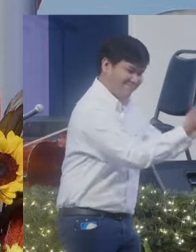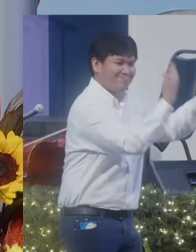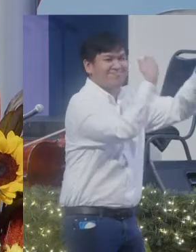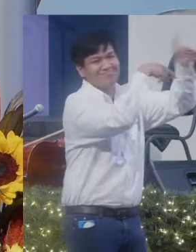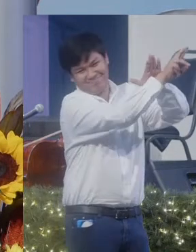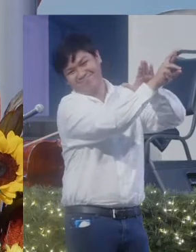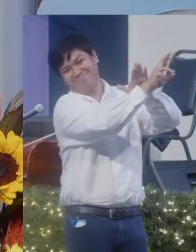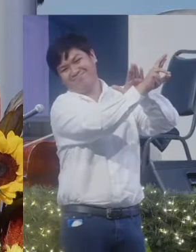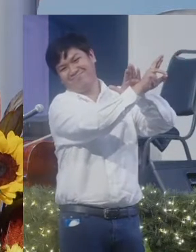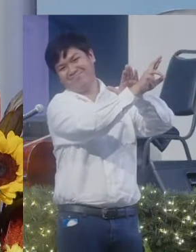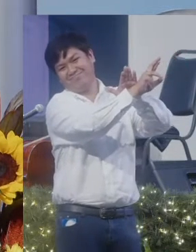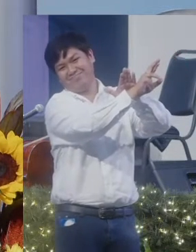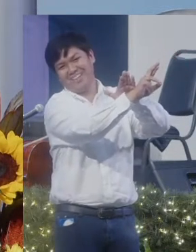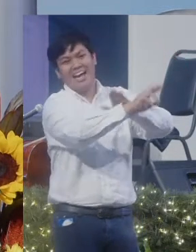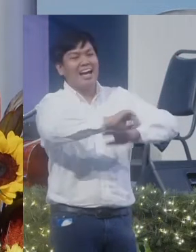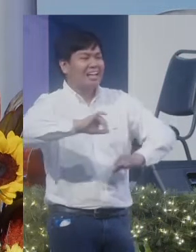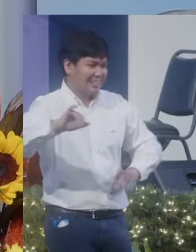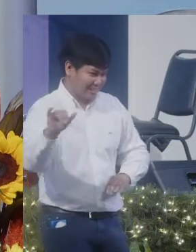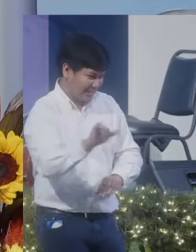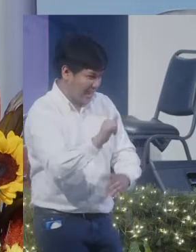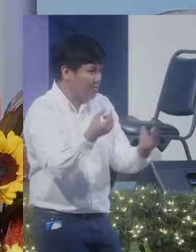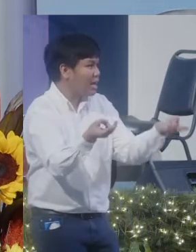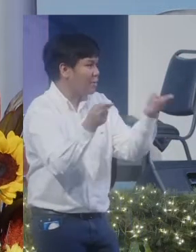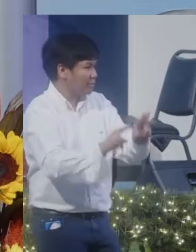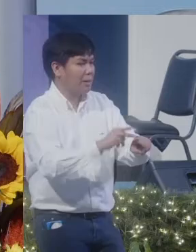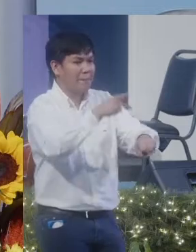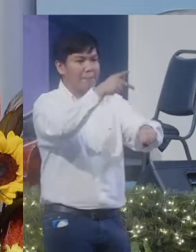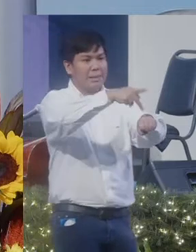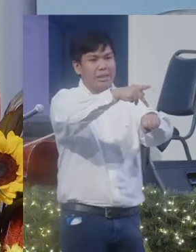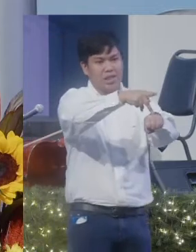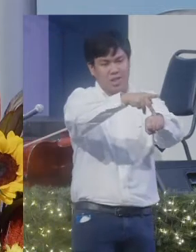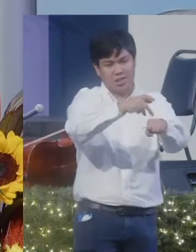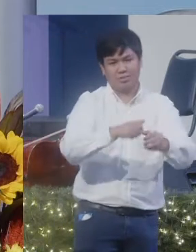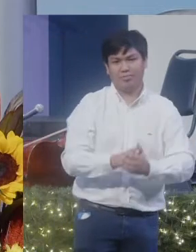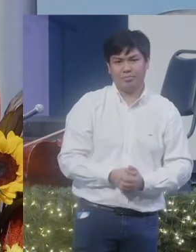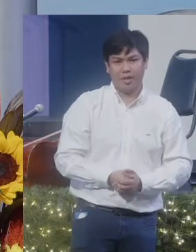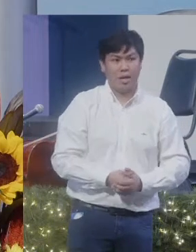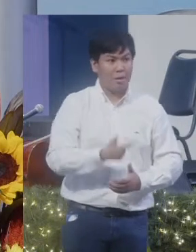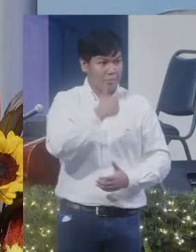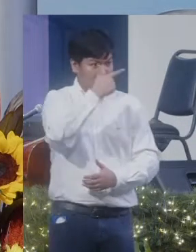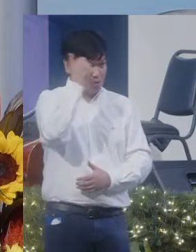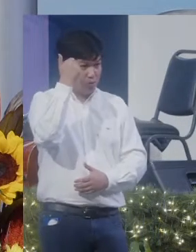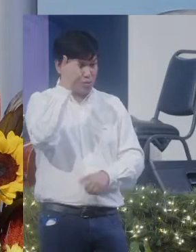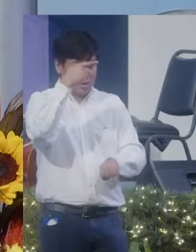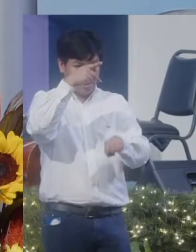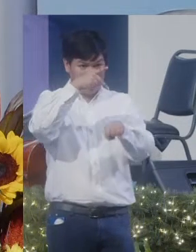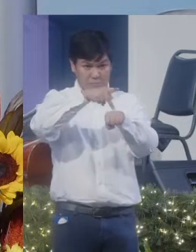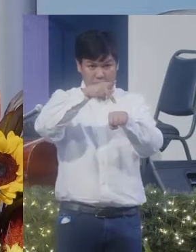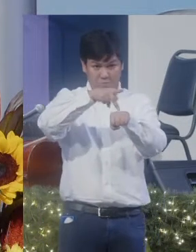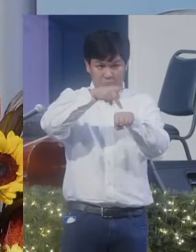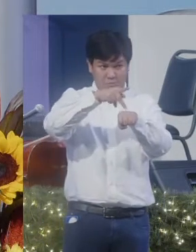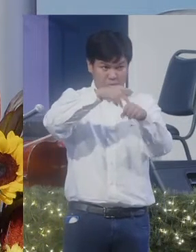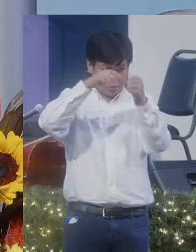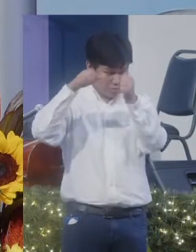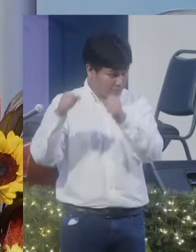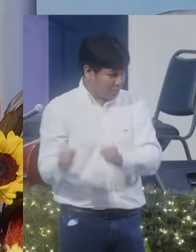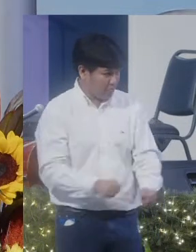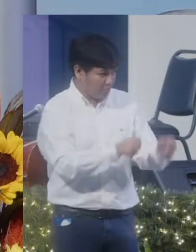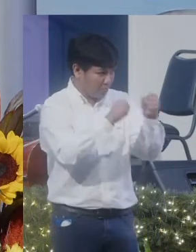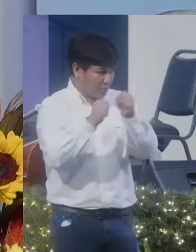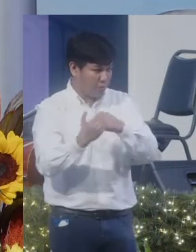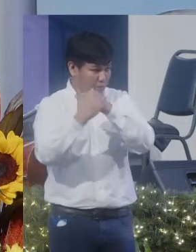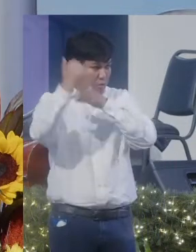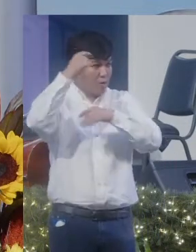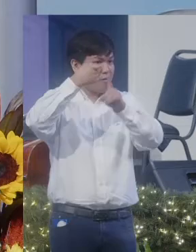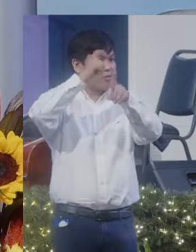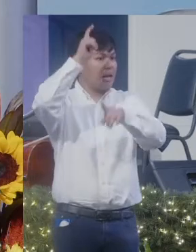Dito, ganun din ang mangyayari. Sapagkat, pangalawa, ang makapangyarihang pagtawag ng mga hinirang ng